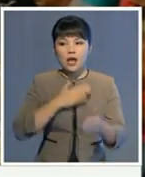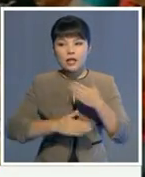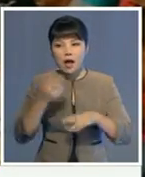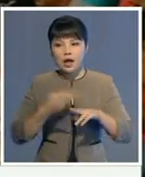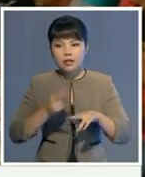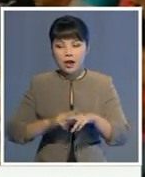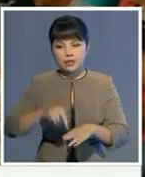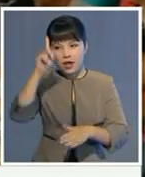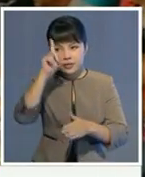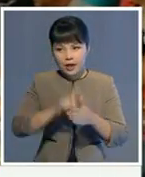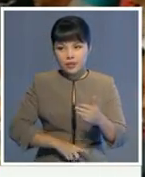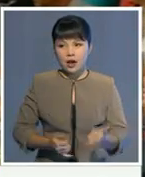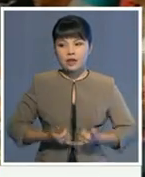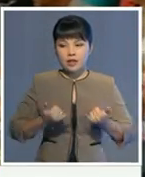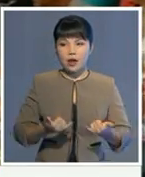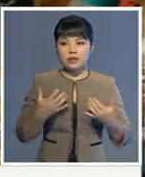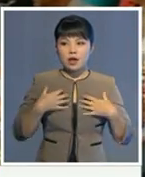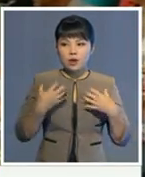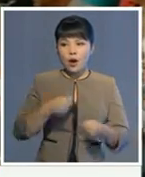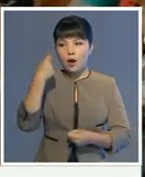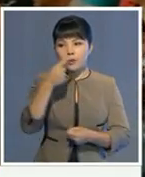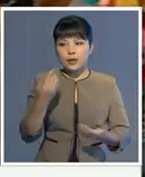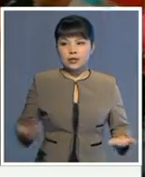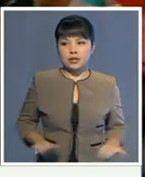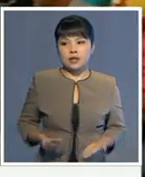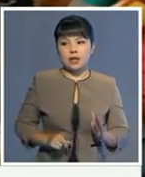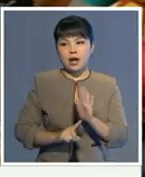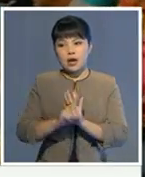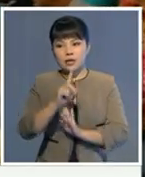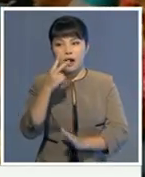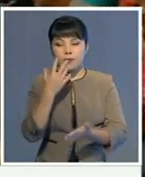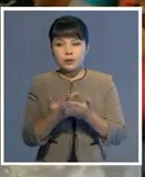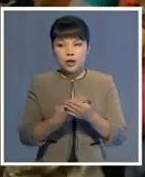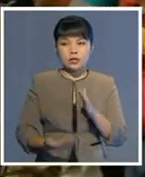тиімді пайдалануға, салауатты өмір салтын ұстануға, жаман әдеттен безінуге шақырады.